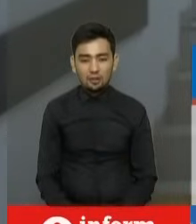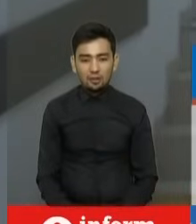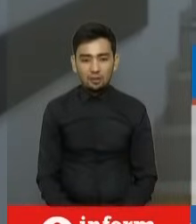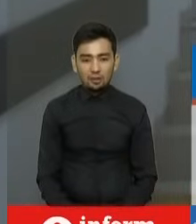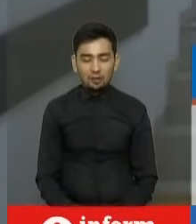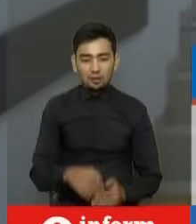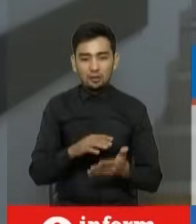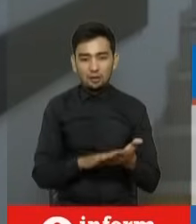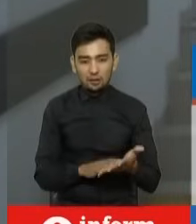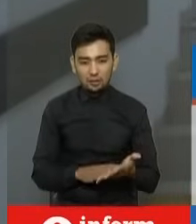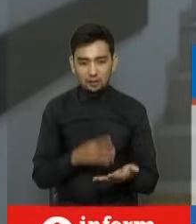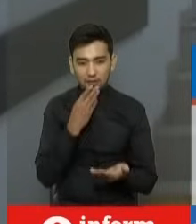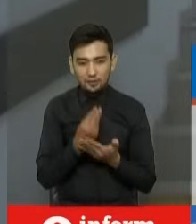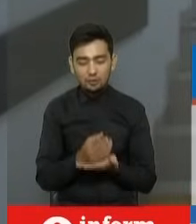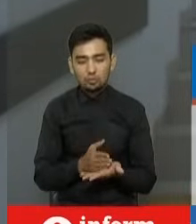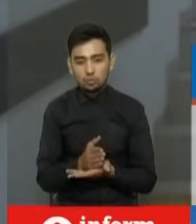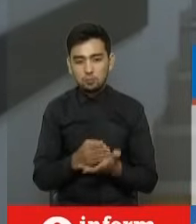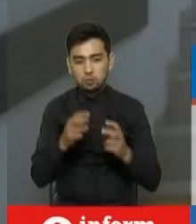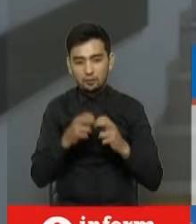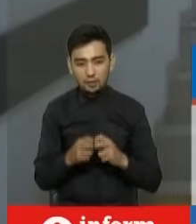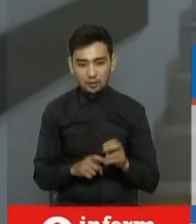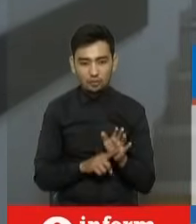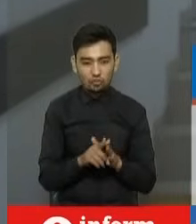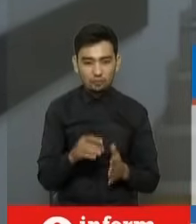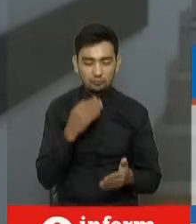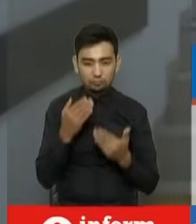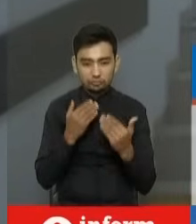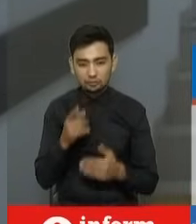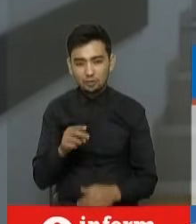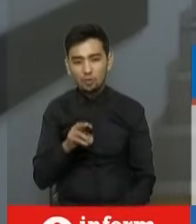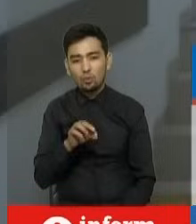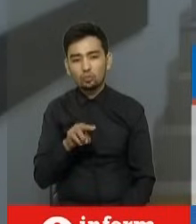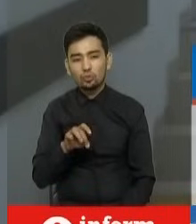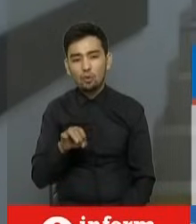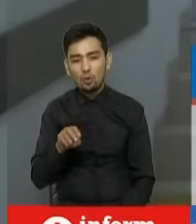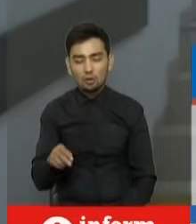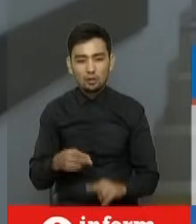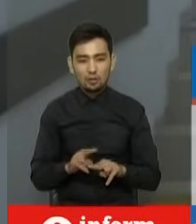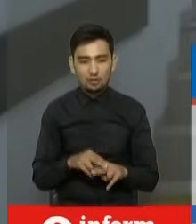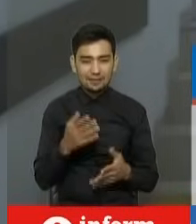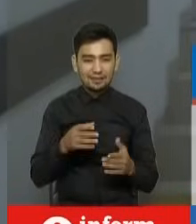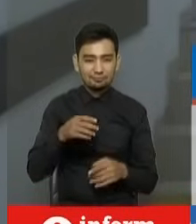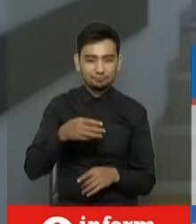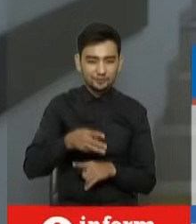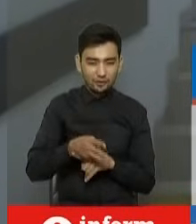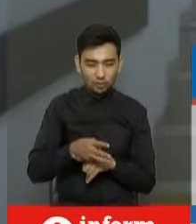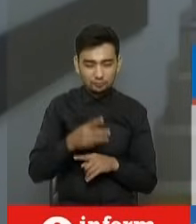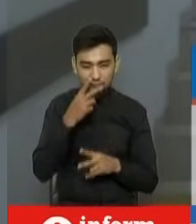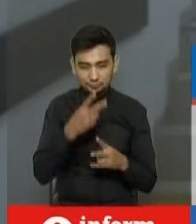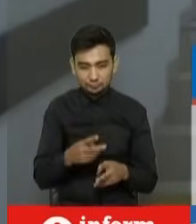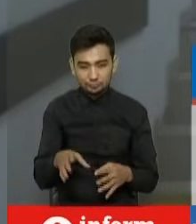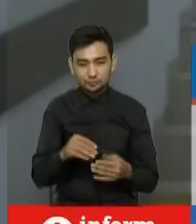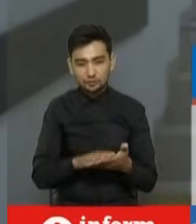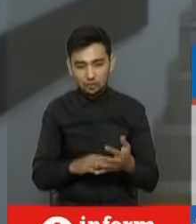Далее они проводят свою служебную проверку, то есть опрашивают контролера, смотрят записи с автобусов и дальше уже